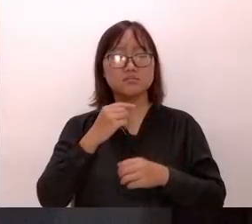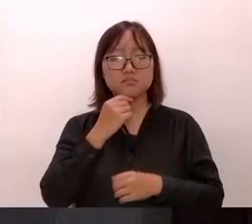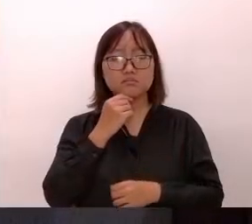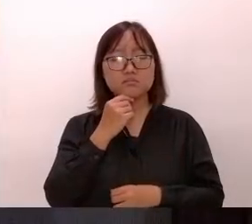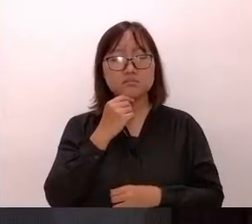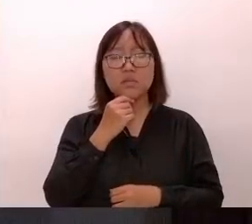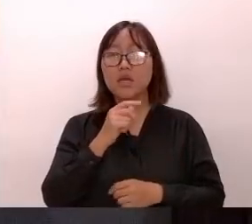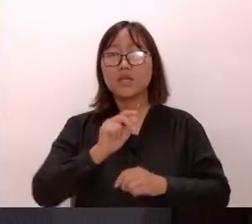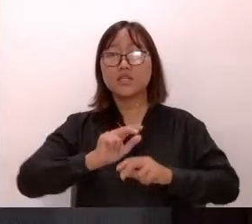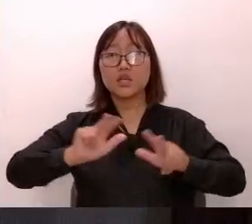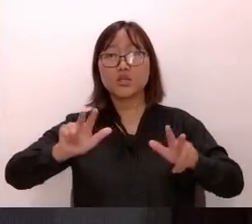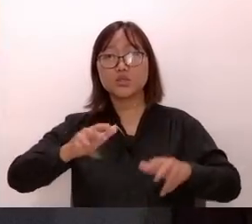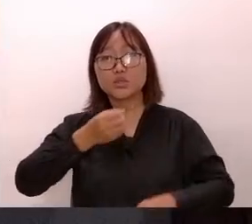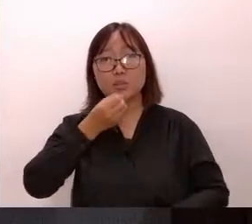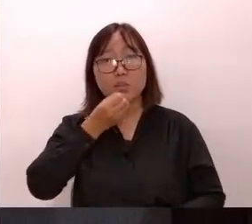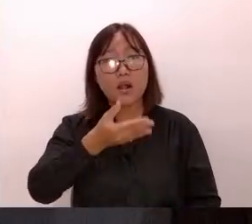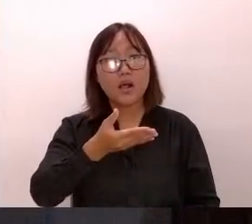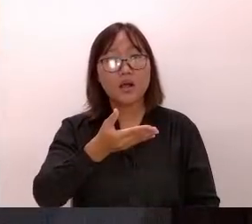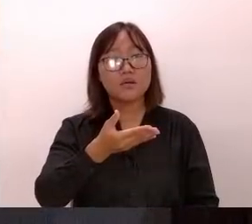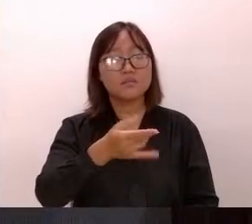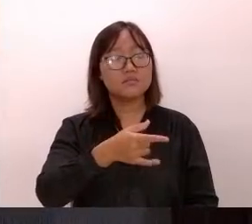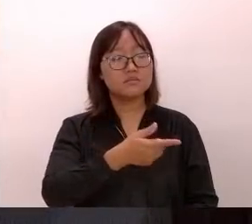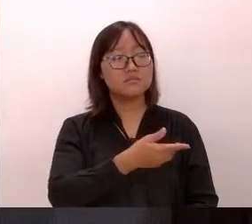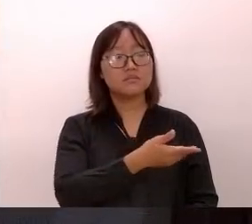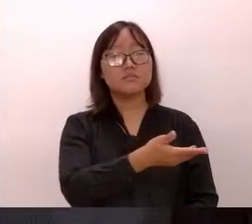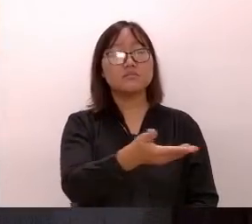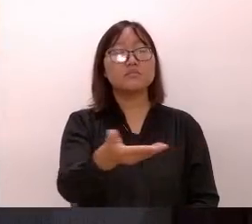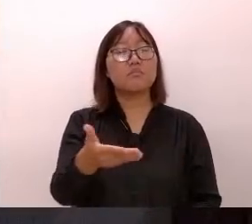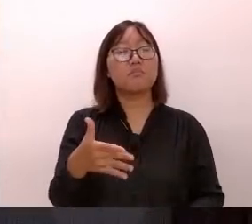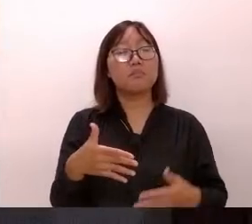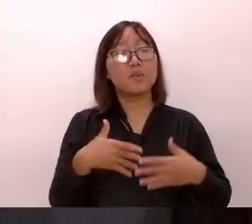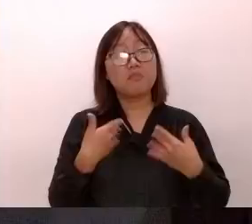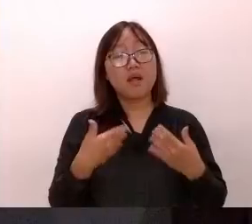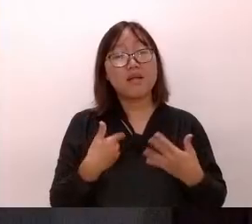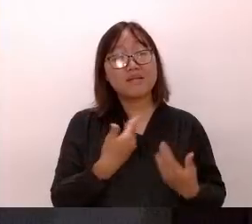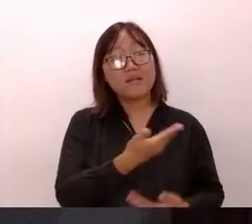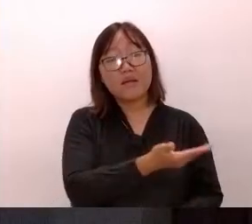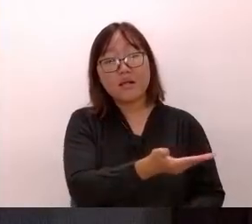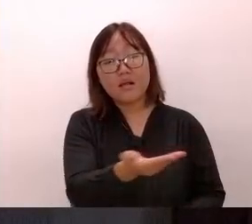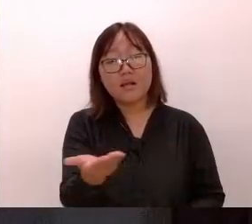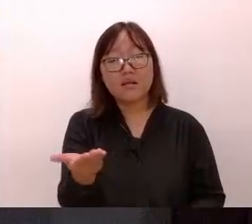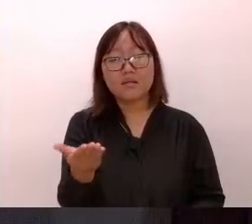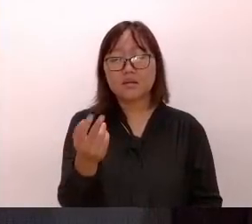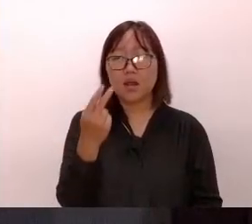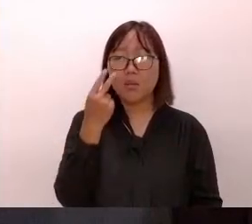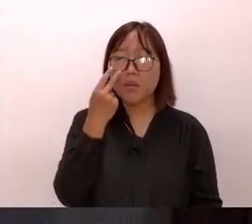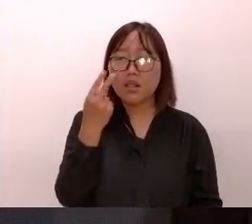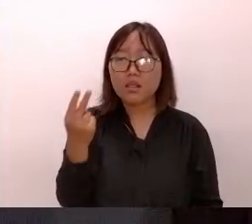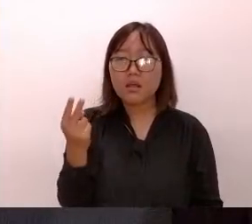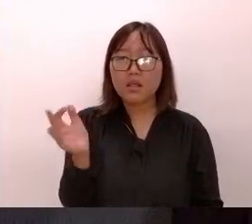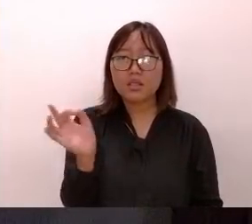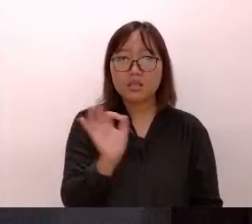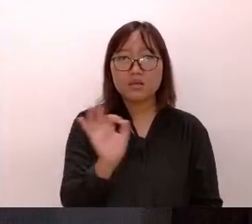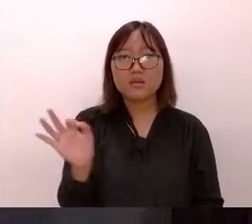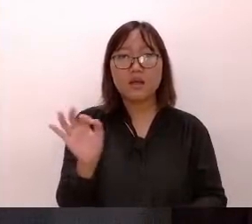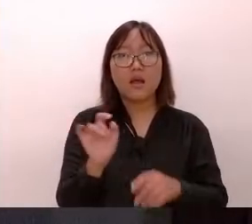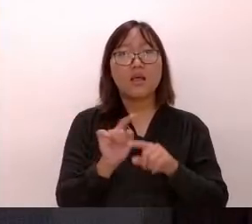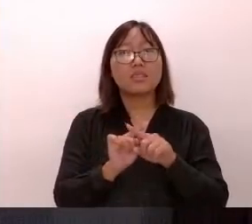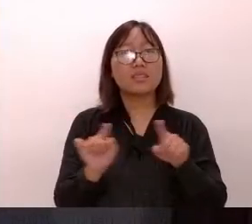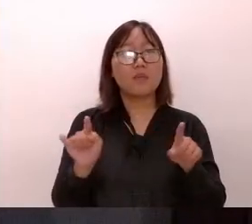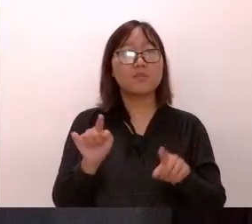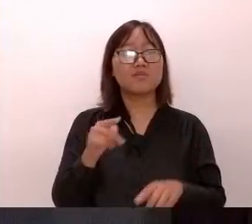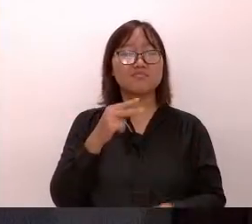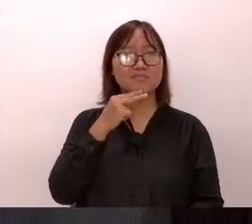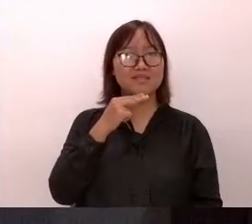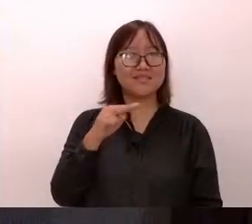kita tidak pernah melihat Yesus secara fisik tetapi percaya dan sudah diberkati oleh Yesus lebih